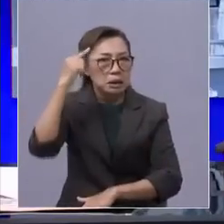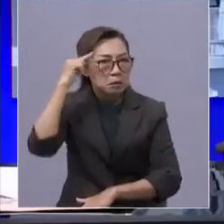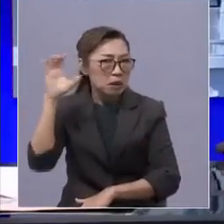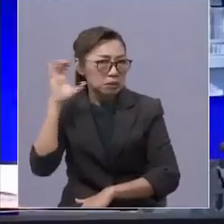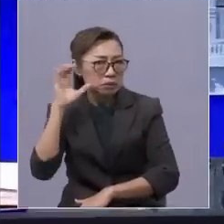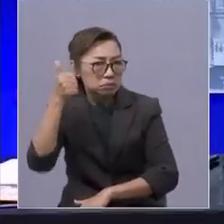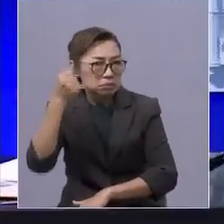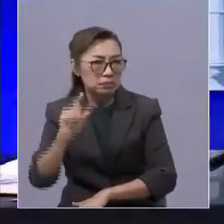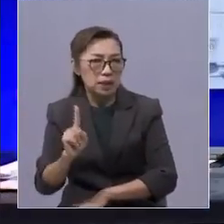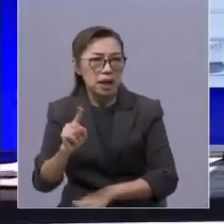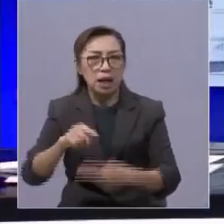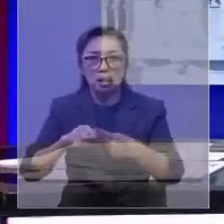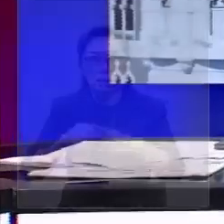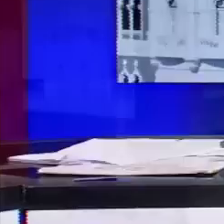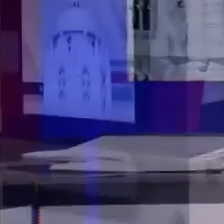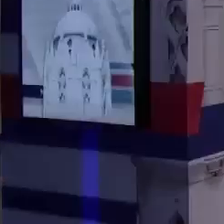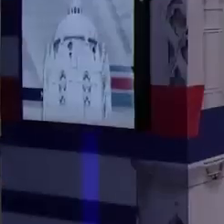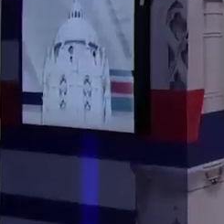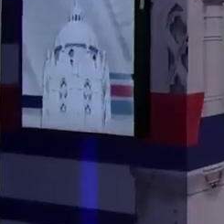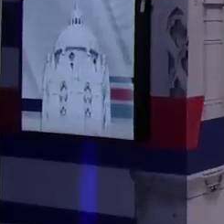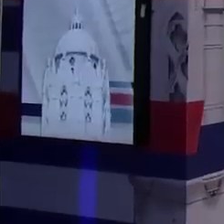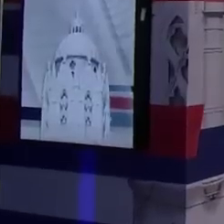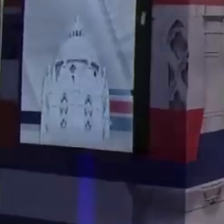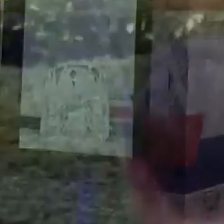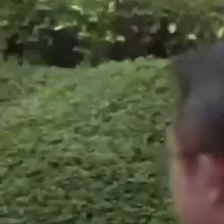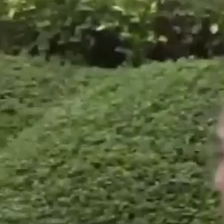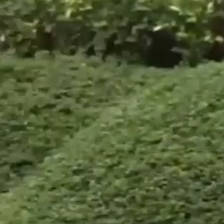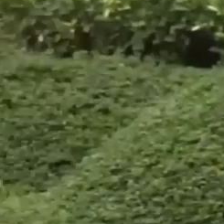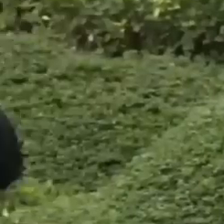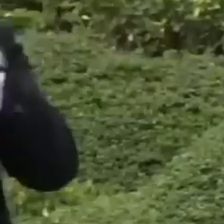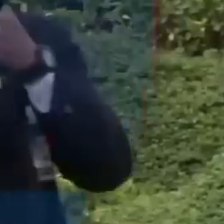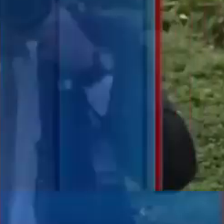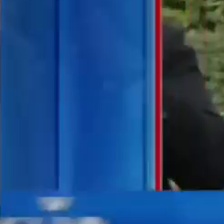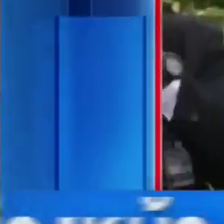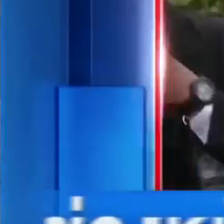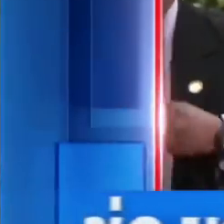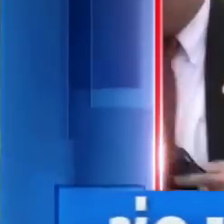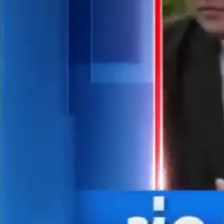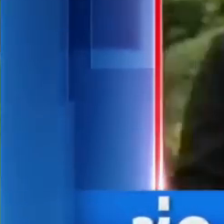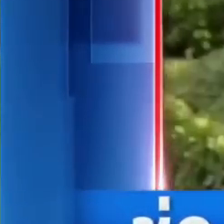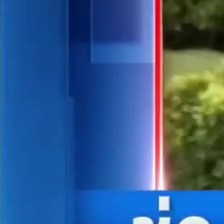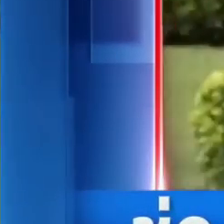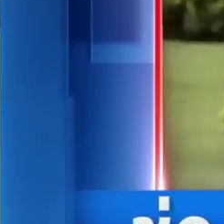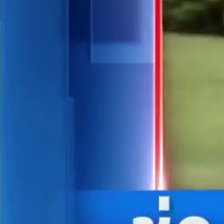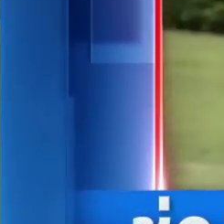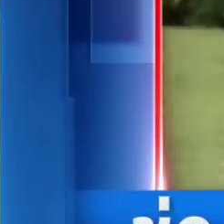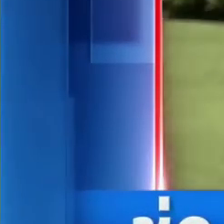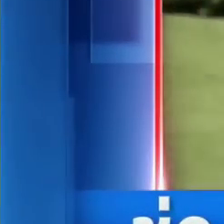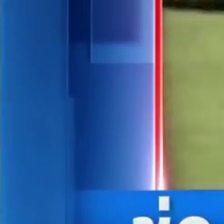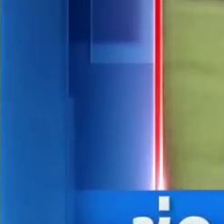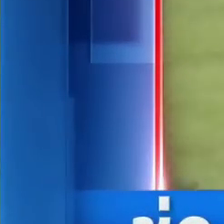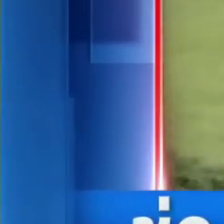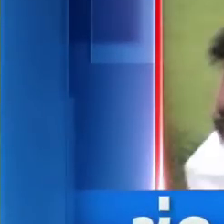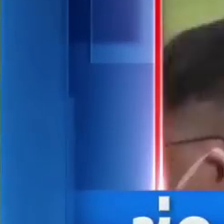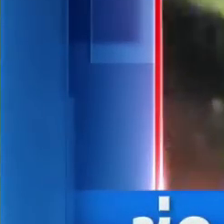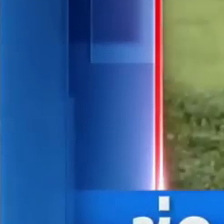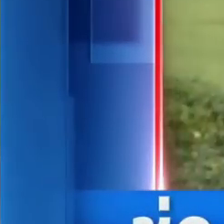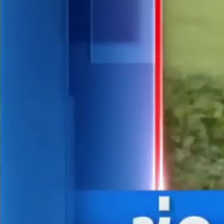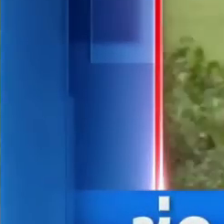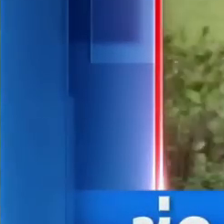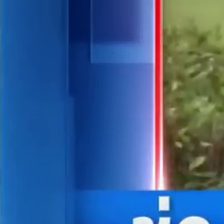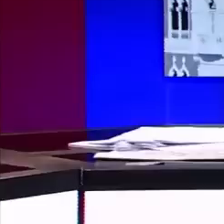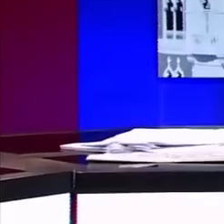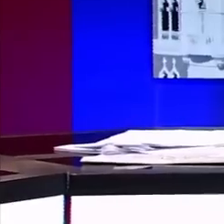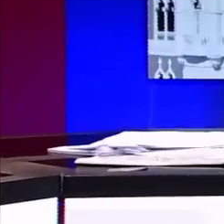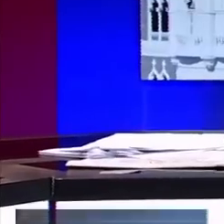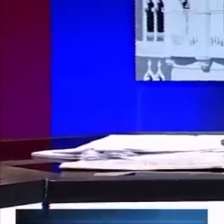ตรวจสอบถ่วงดุลก็ทำไม่ค่อยได้จริงนะครับคำถามเกิดขึ้นเลยว่าอ้าวแล้วสุดท้ายประชาชนจะไปพึ่งใครเดี๋ยวตามให้ช่วงหน้า